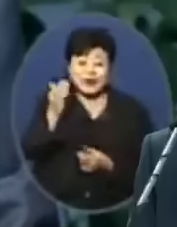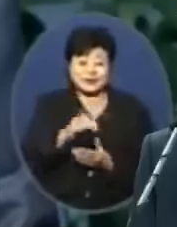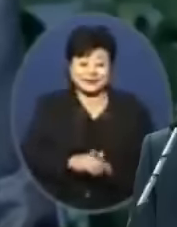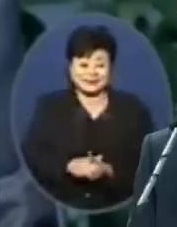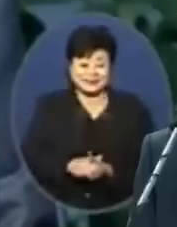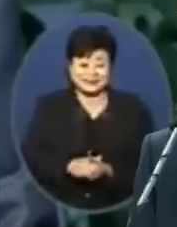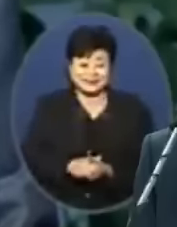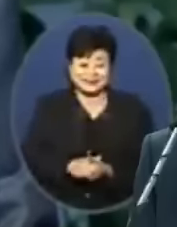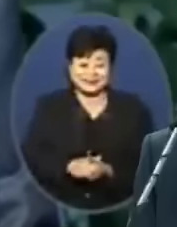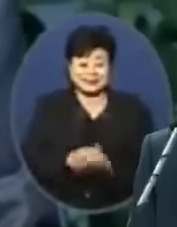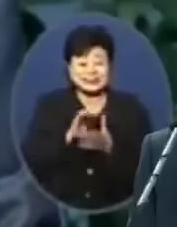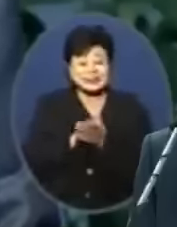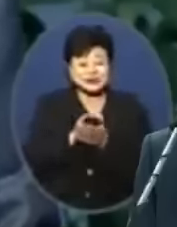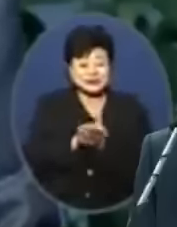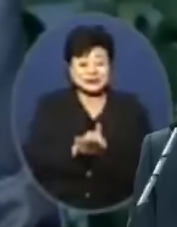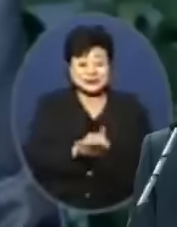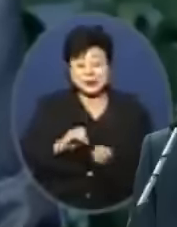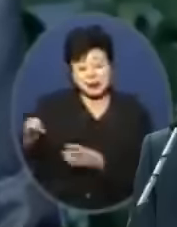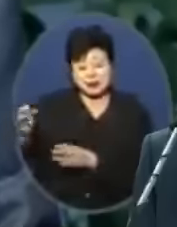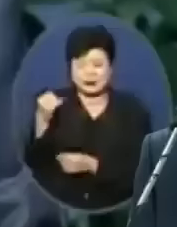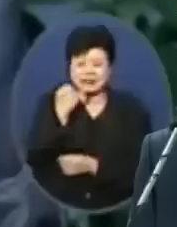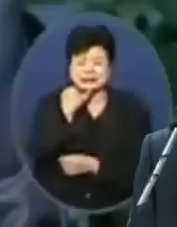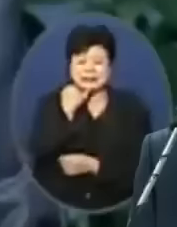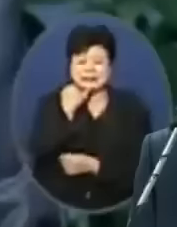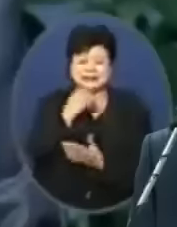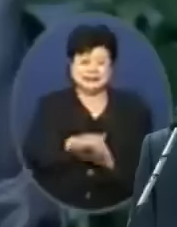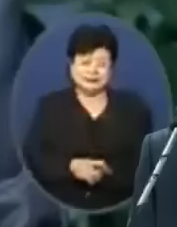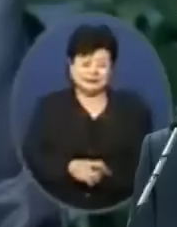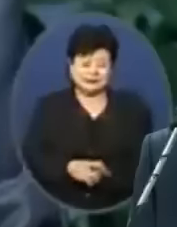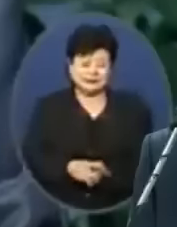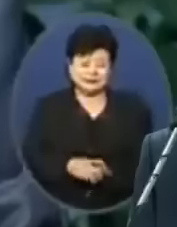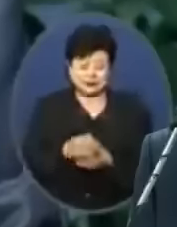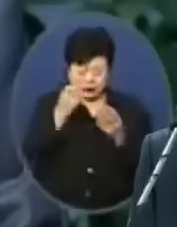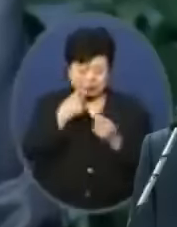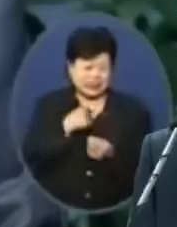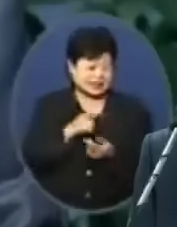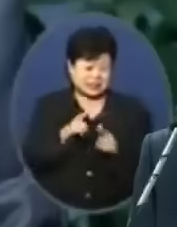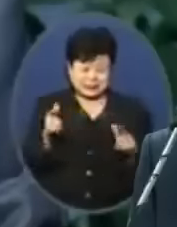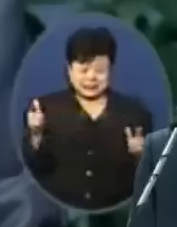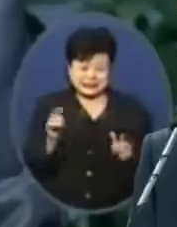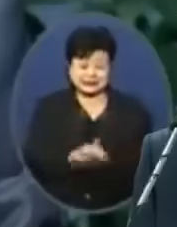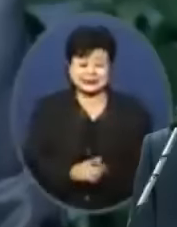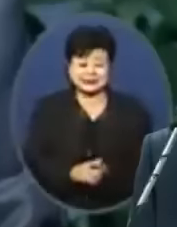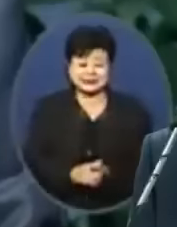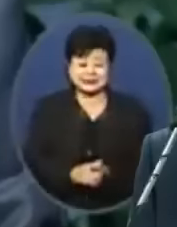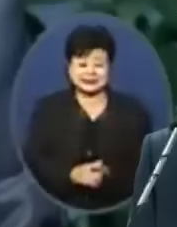있는데 친구들이 날 버린다고 고난 당할 리가 없는 것입니다.